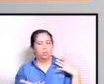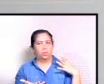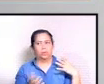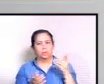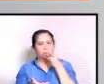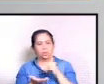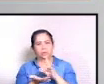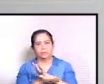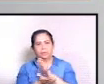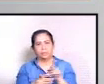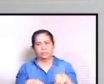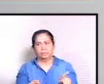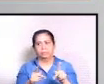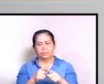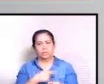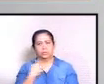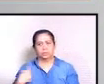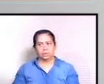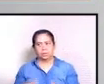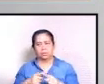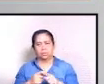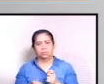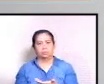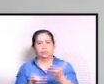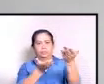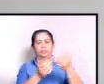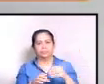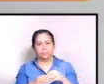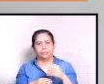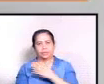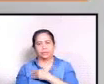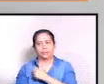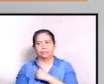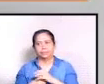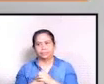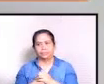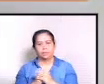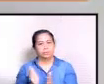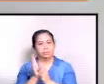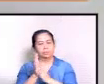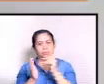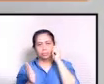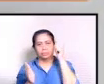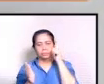mga dokumento at permiso ng China para sa magiging transshipment sa Canada. Pinuri rin ni